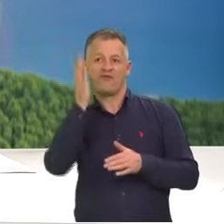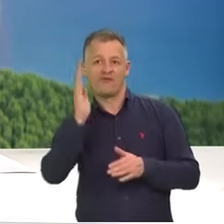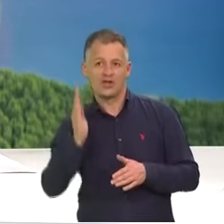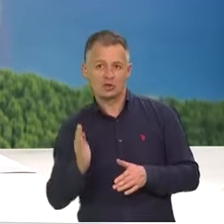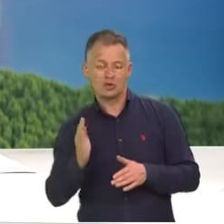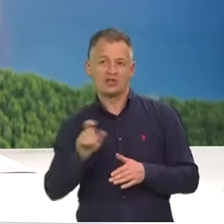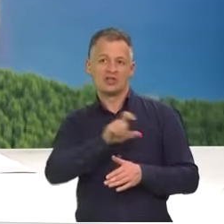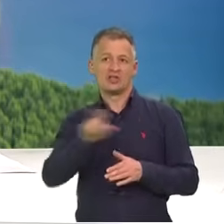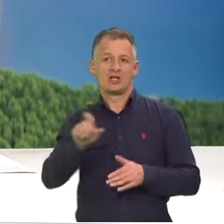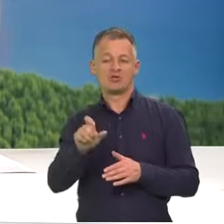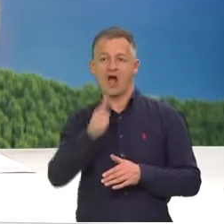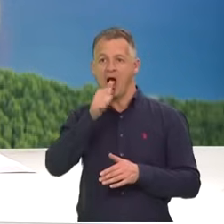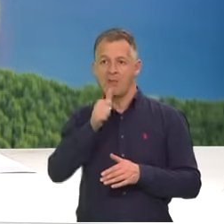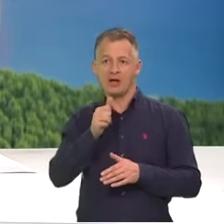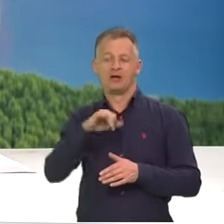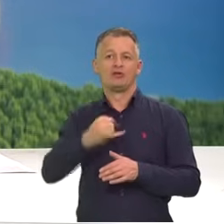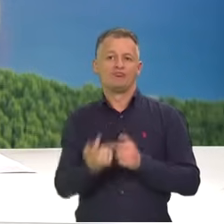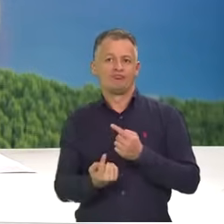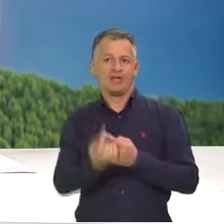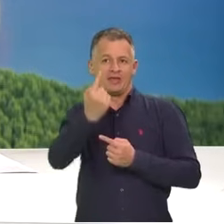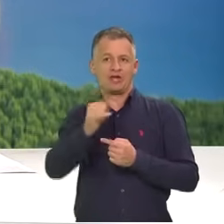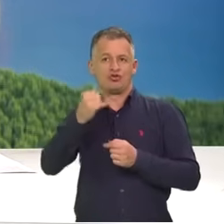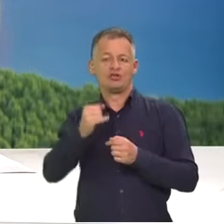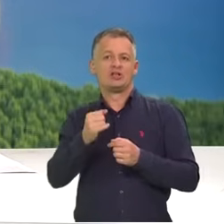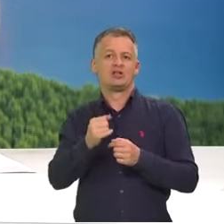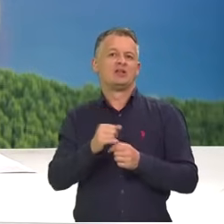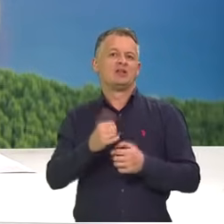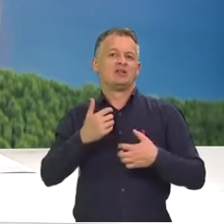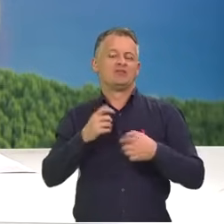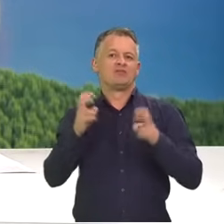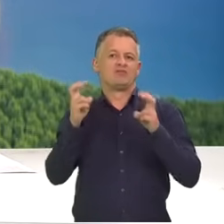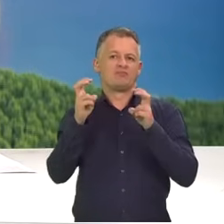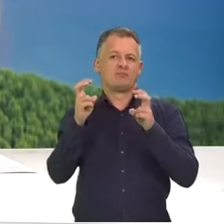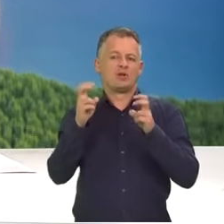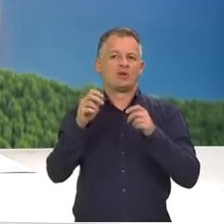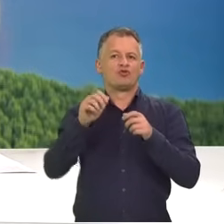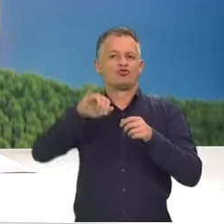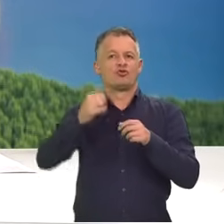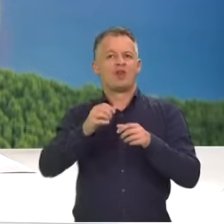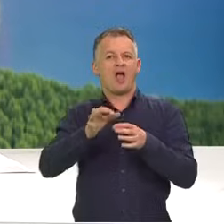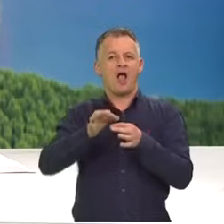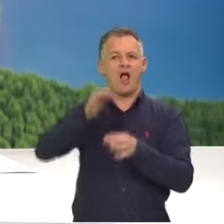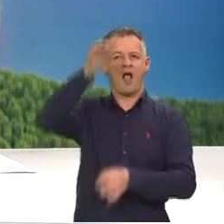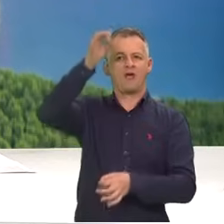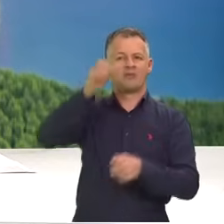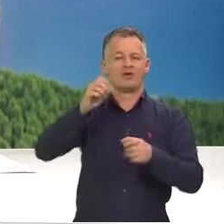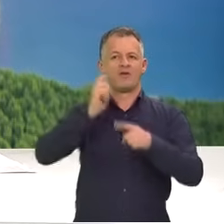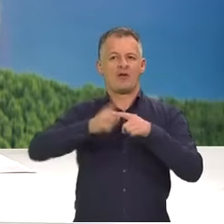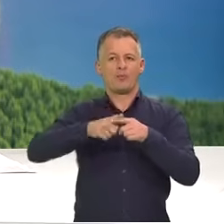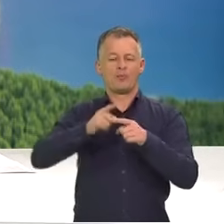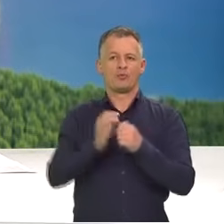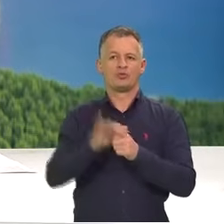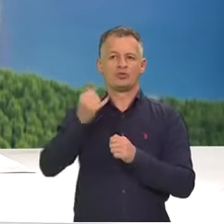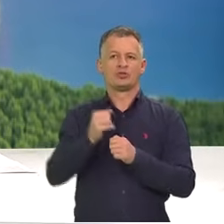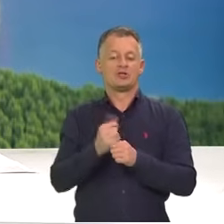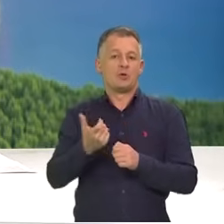ar fi infiltrațiile de apă și tensiunea cablurilor de susținere. În plus, au reapărut și crăpăturile în asfaltul recent turnat, iar în